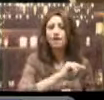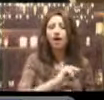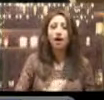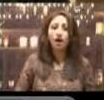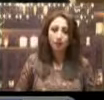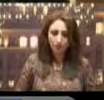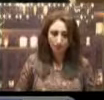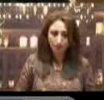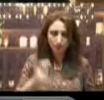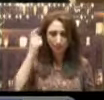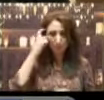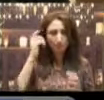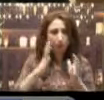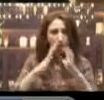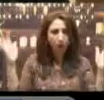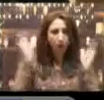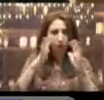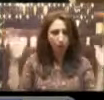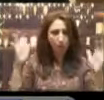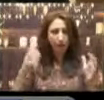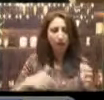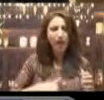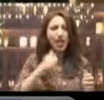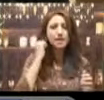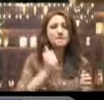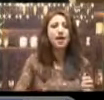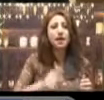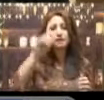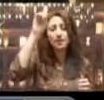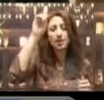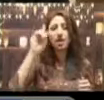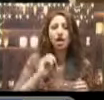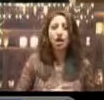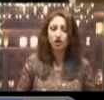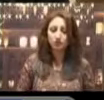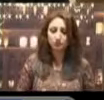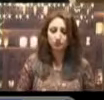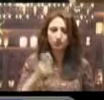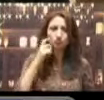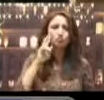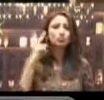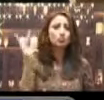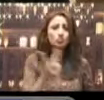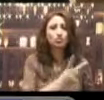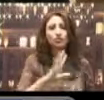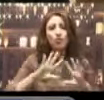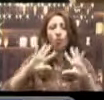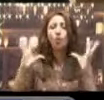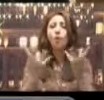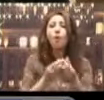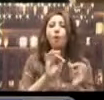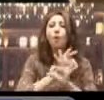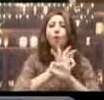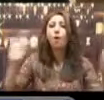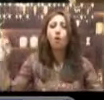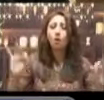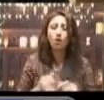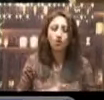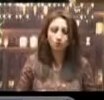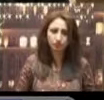اقرب الى الايمان من غير العلماء، لان هم بيشوفوا بيشوفوا كل حاجه، بيقدروا يعني يقفوا